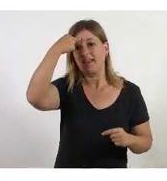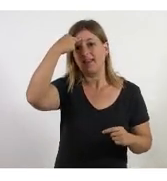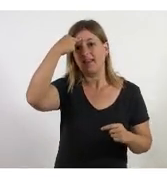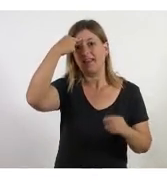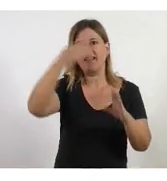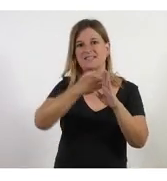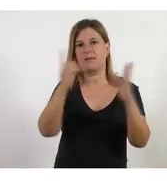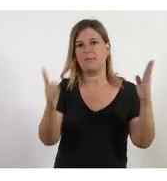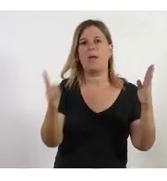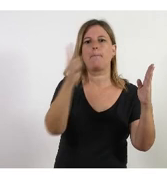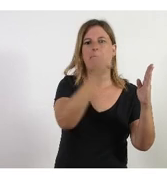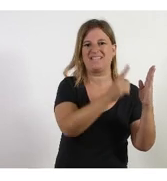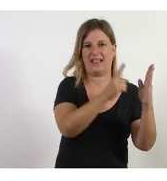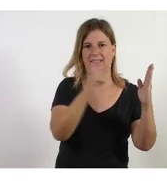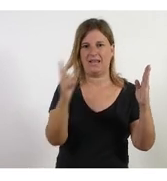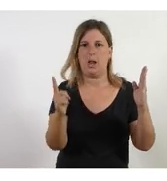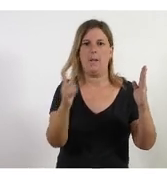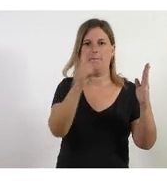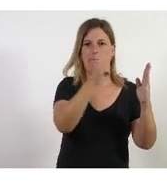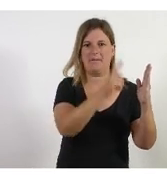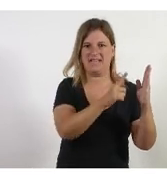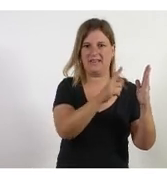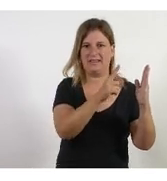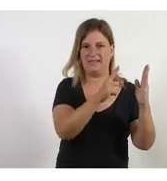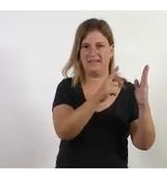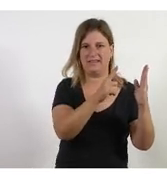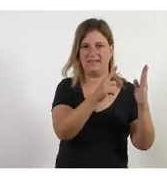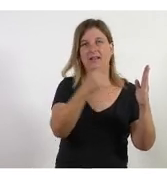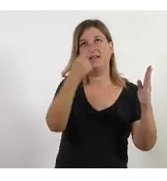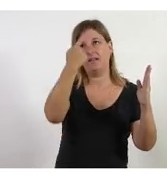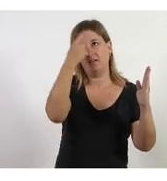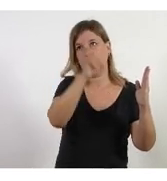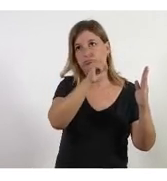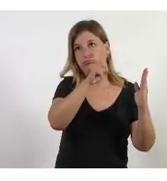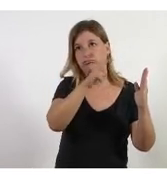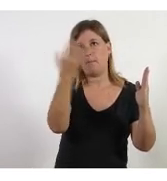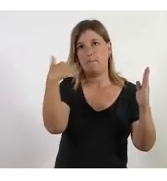va al passat i es recrea en el passat.